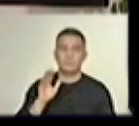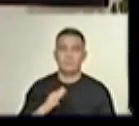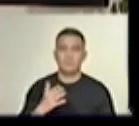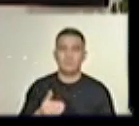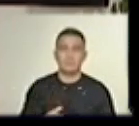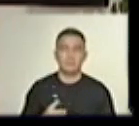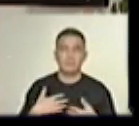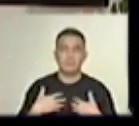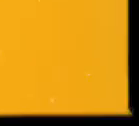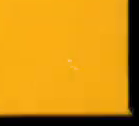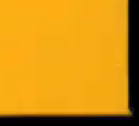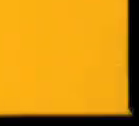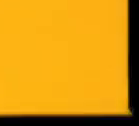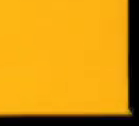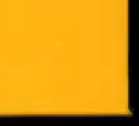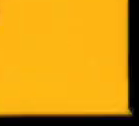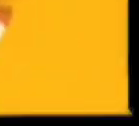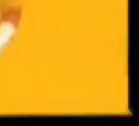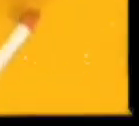xayrlashaman. Salomat bo'ling.